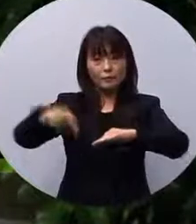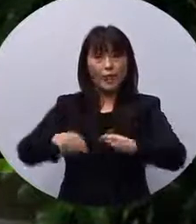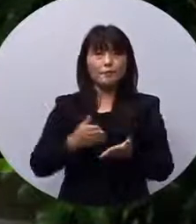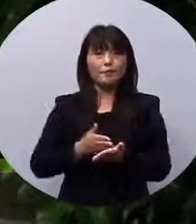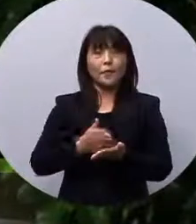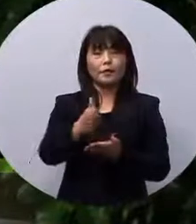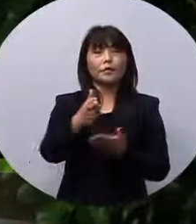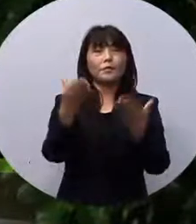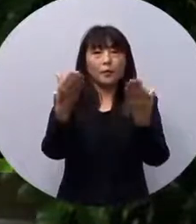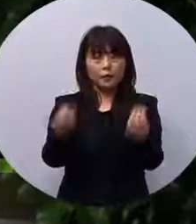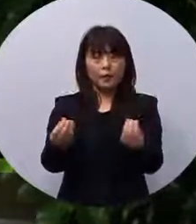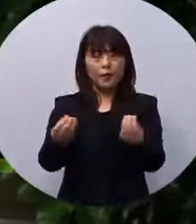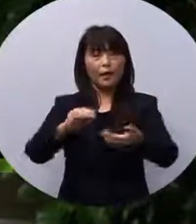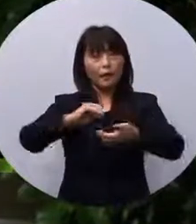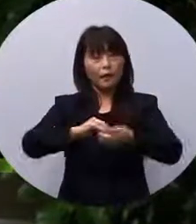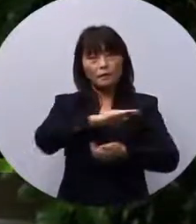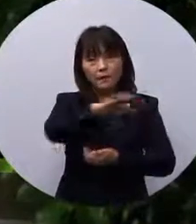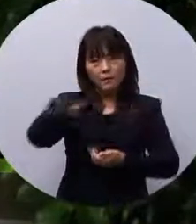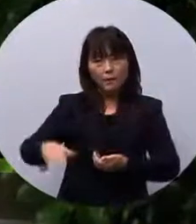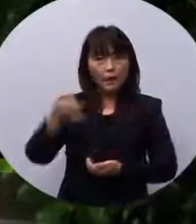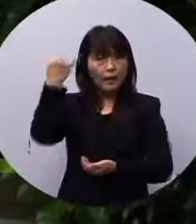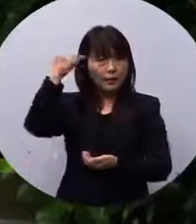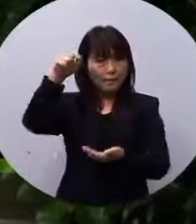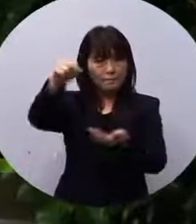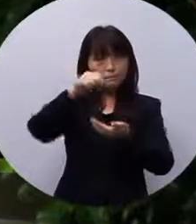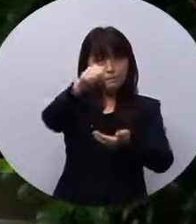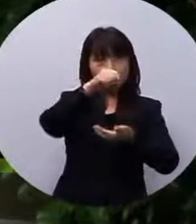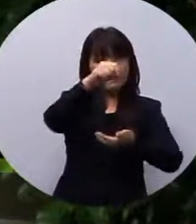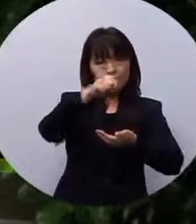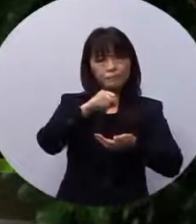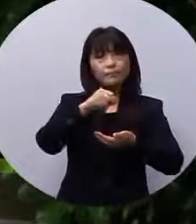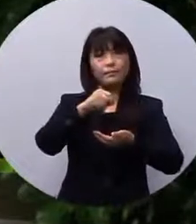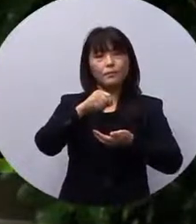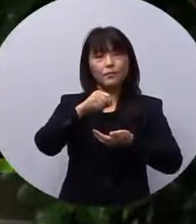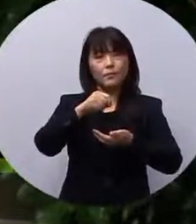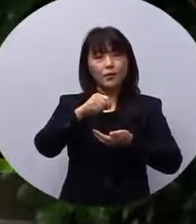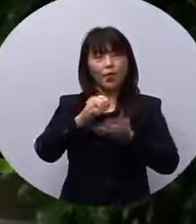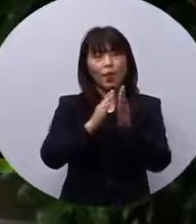ぜひ皆さんどんどんこうご意見をお寄せをいただけること